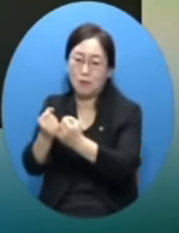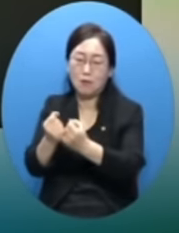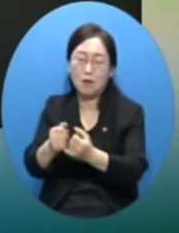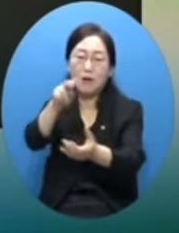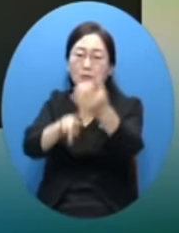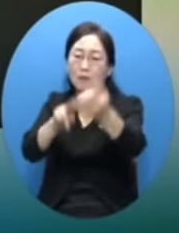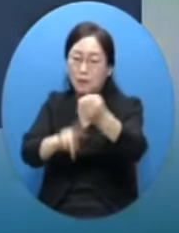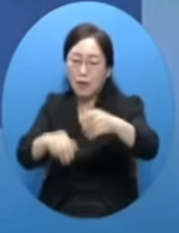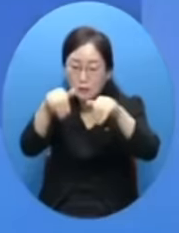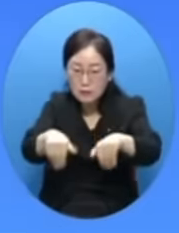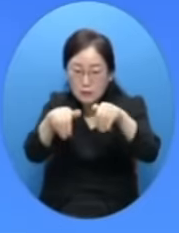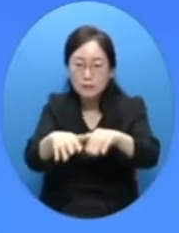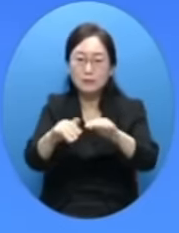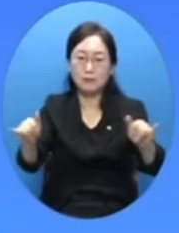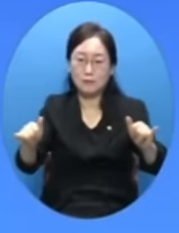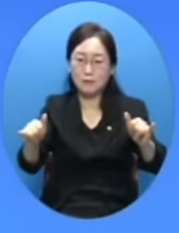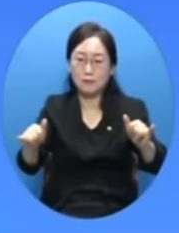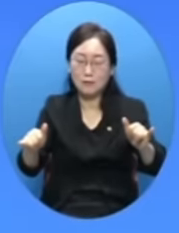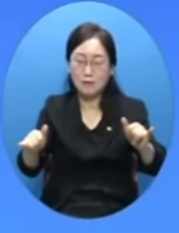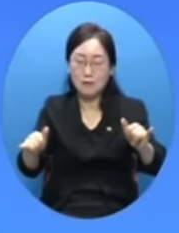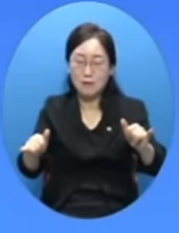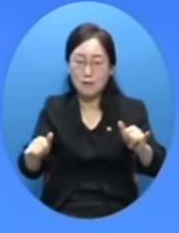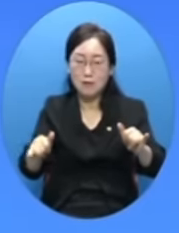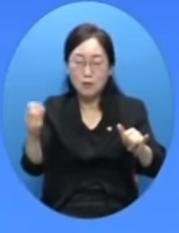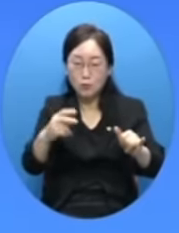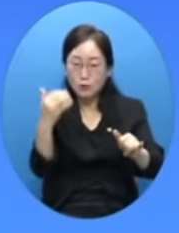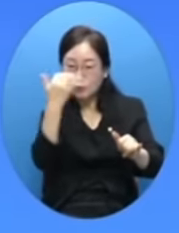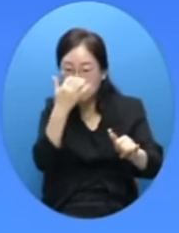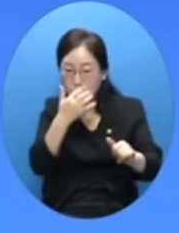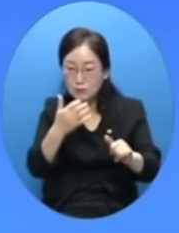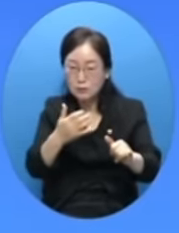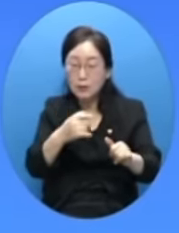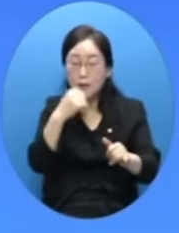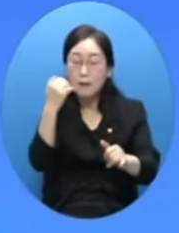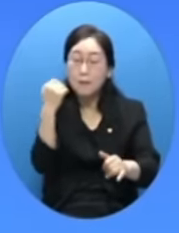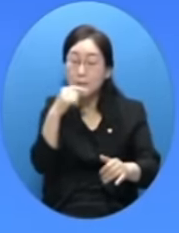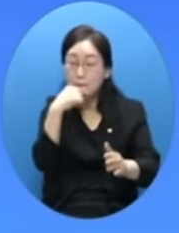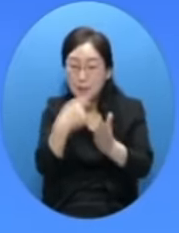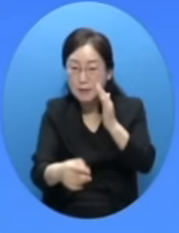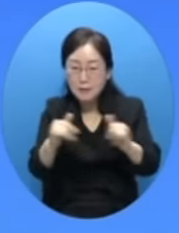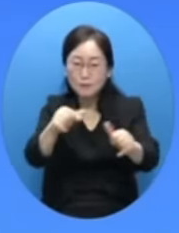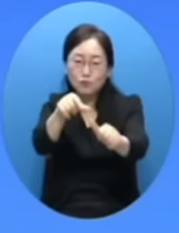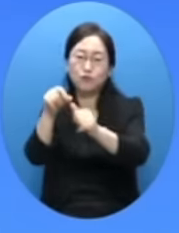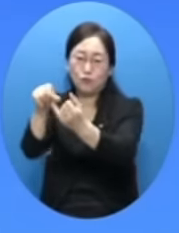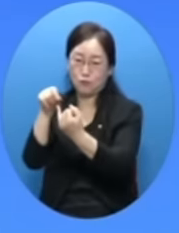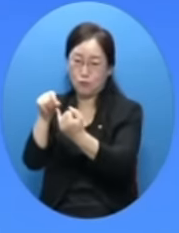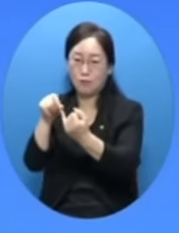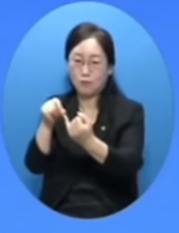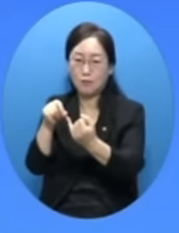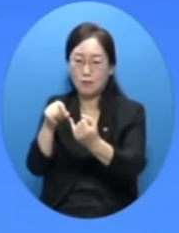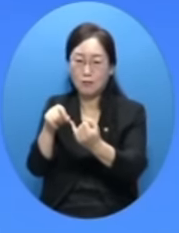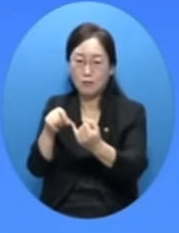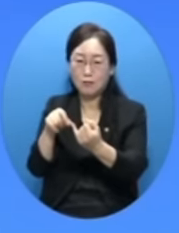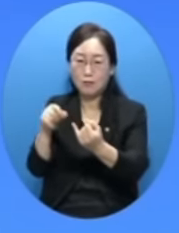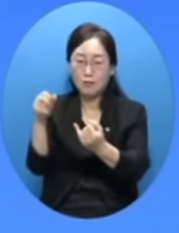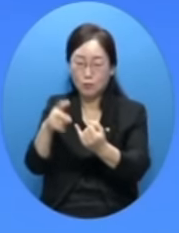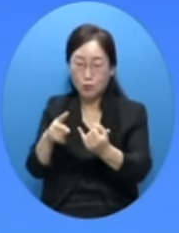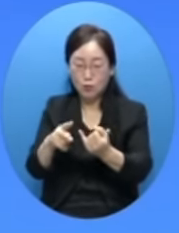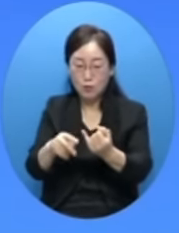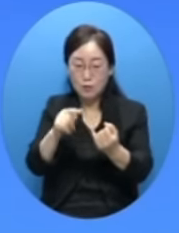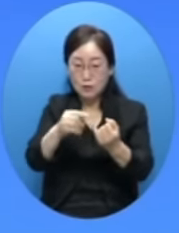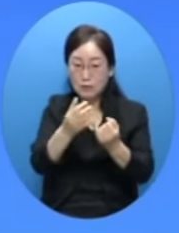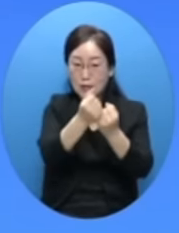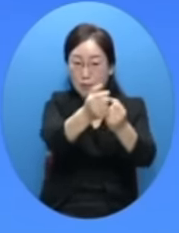노동현장에서 일하고 있는 사람들, 인신매매 성폭력에 피해를 입은 사람들을 구출해내고 그들을 붙잡아가지고